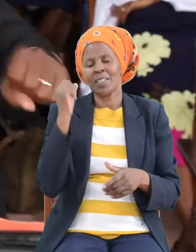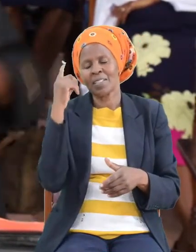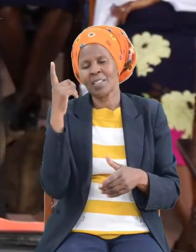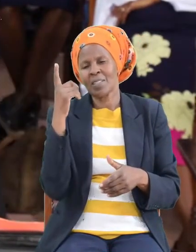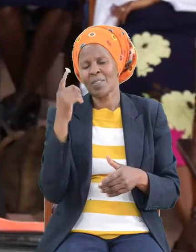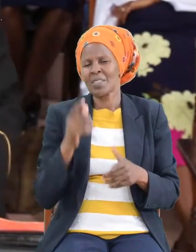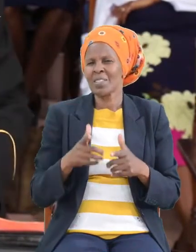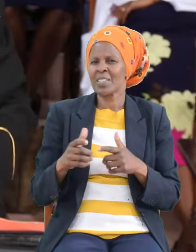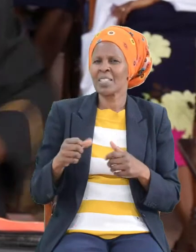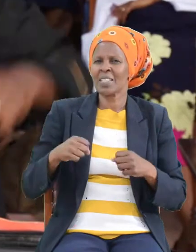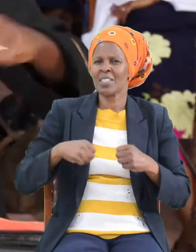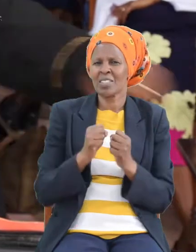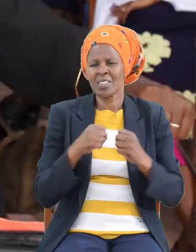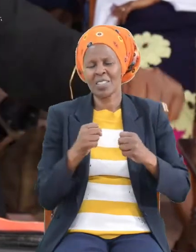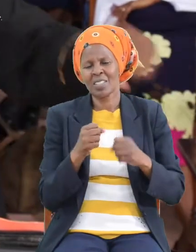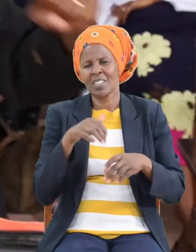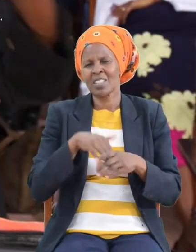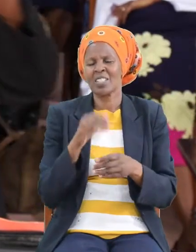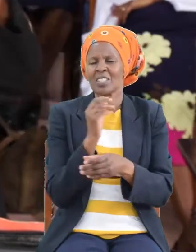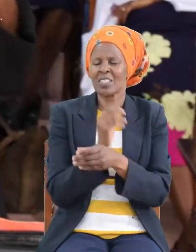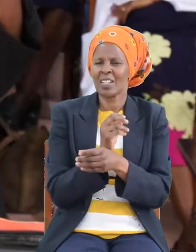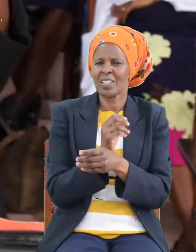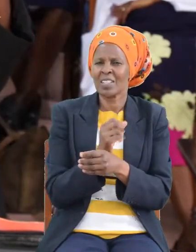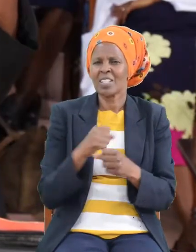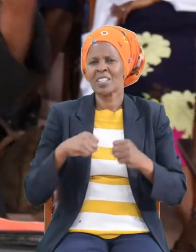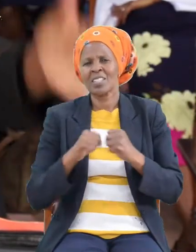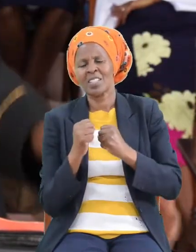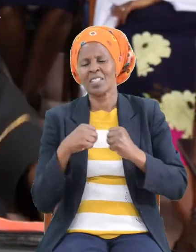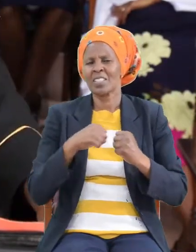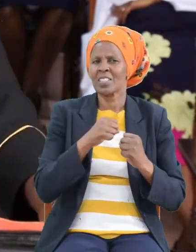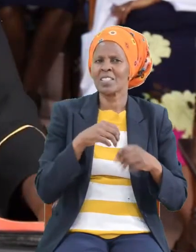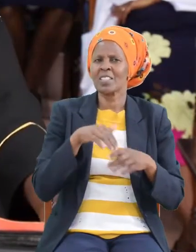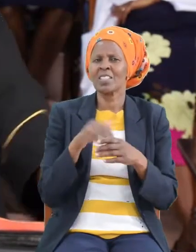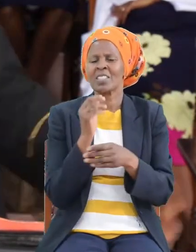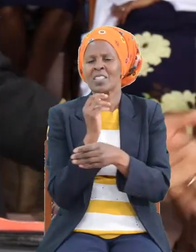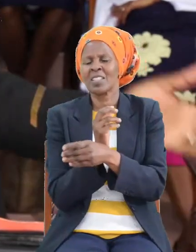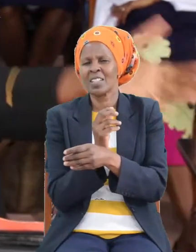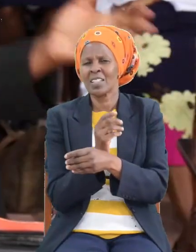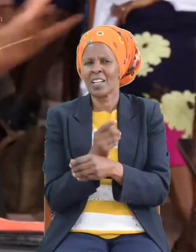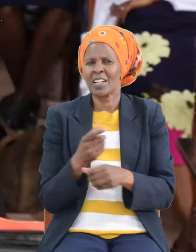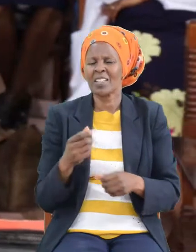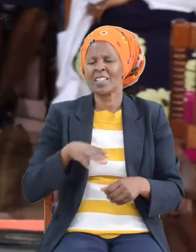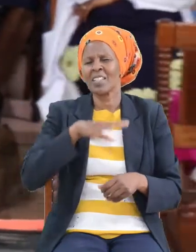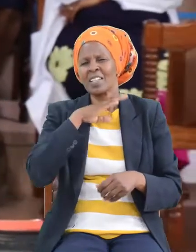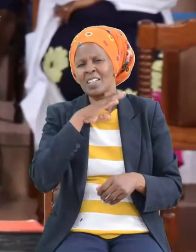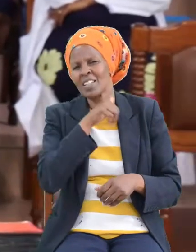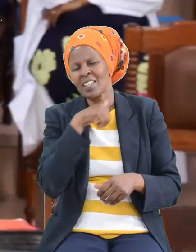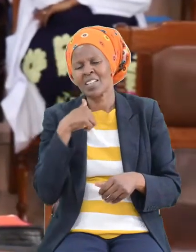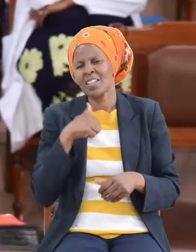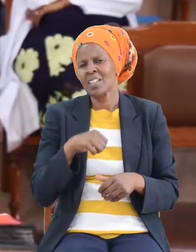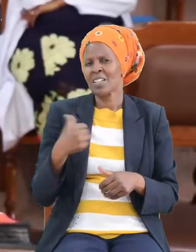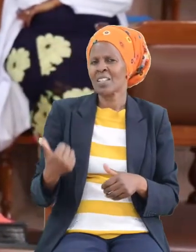vita katika kanisa la Bwana. Tunaona watu wanapigana, hata wengine wanakatana, wengine hata wanauana katika